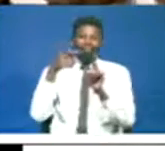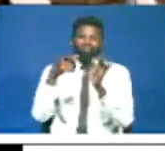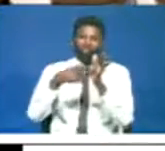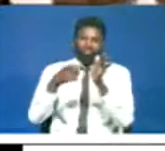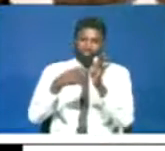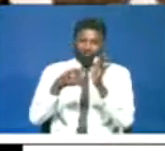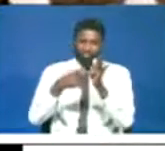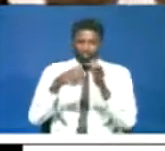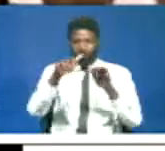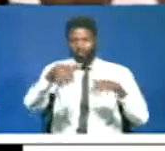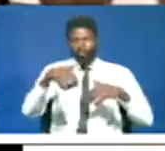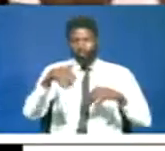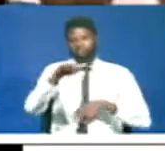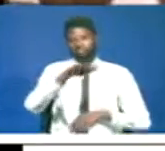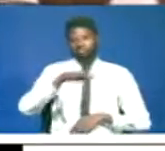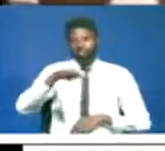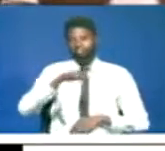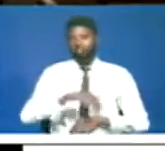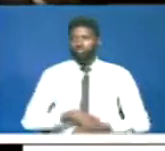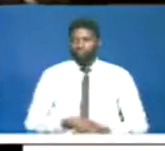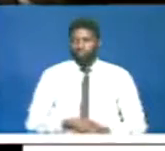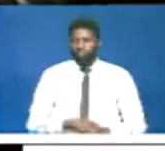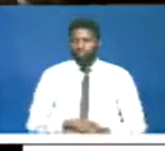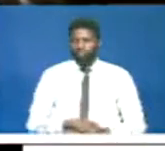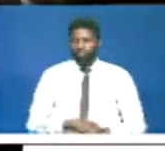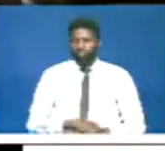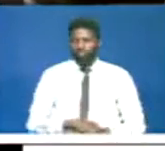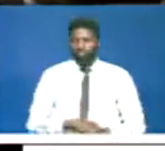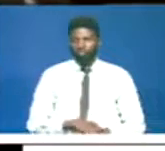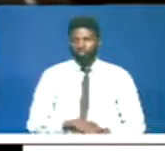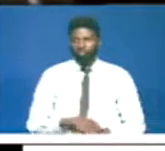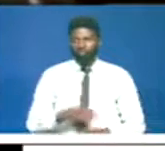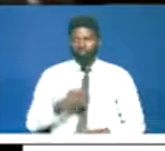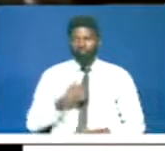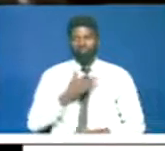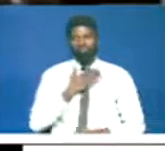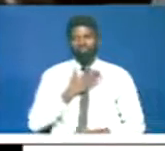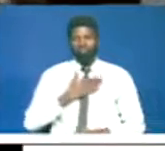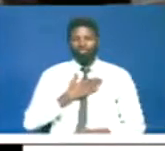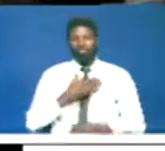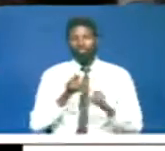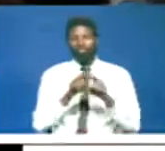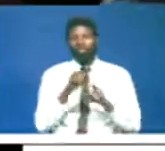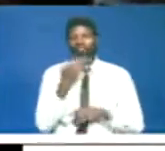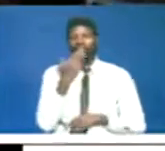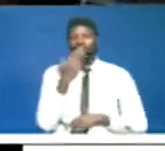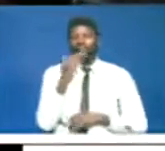hapa Mwea. Sound check, good afternoon. Nataka niwapongeze watu wote wa hapa Kirinyaga.